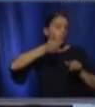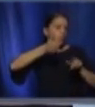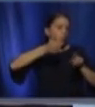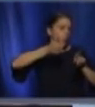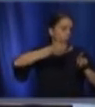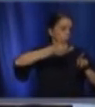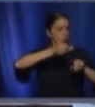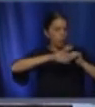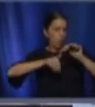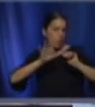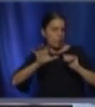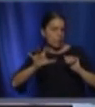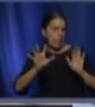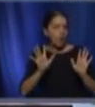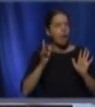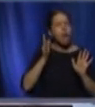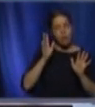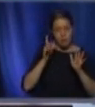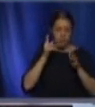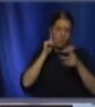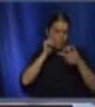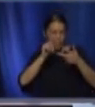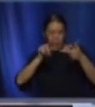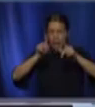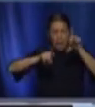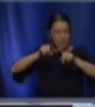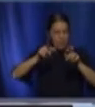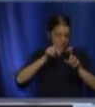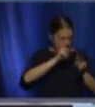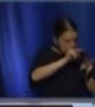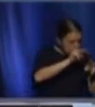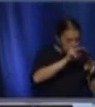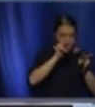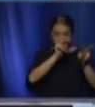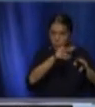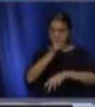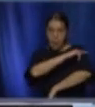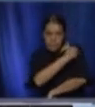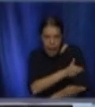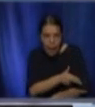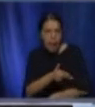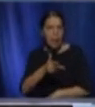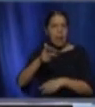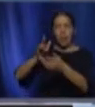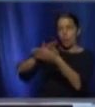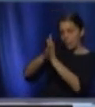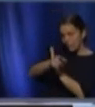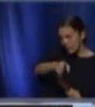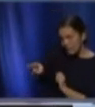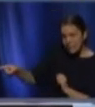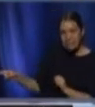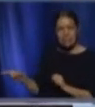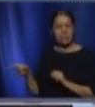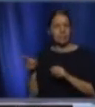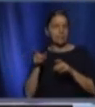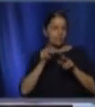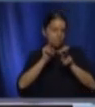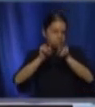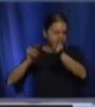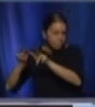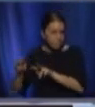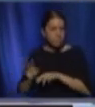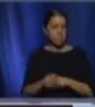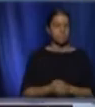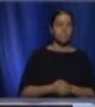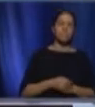indicateurs. Maintenant, pour ce qui est des élèves de secondaire 3 qui vont aller à l'école en alternance, pourquoi avoir choisi d'arrêter ça à secondaire 3, par exemple,